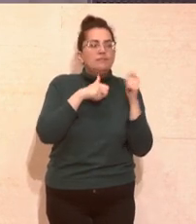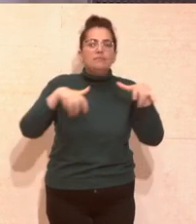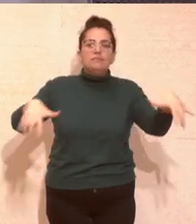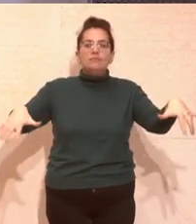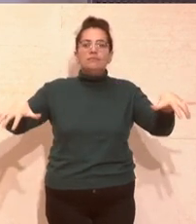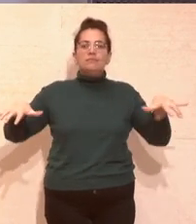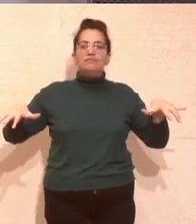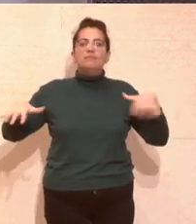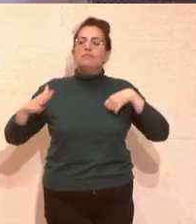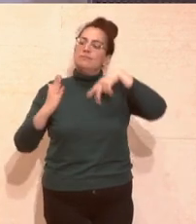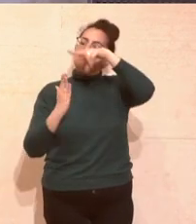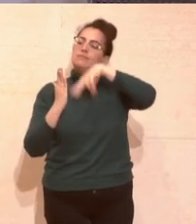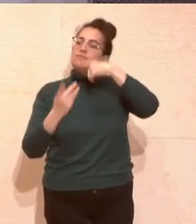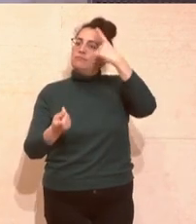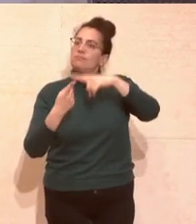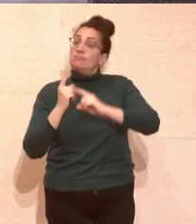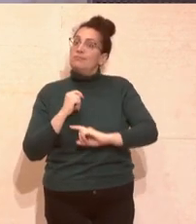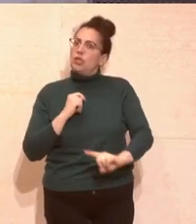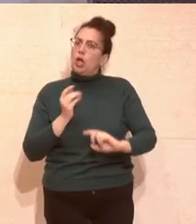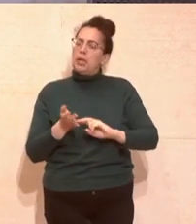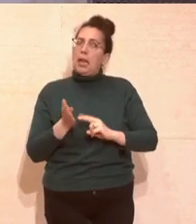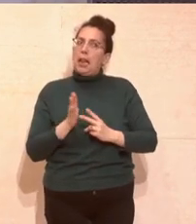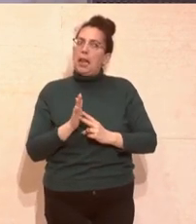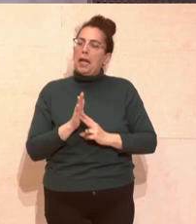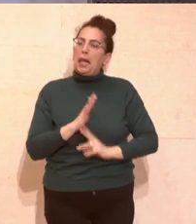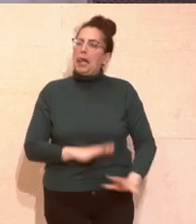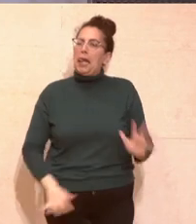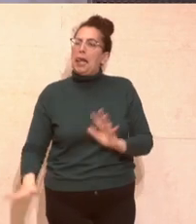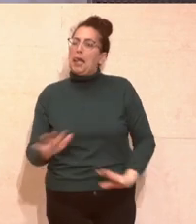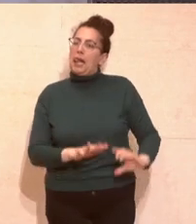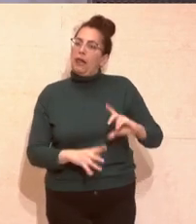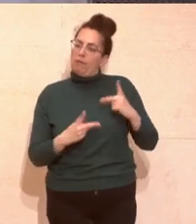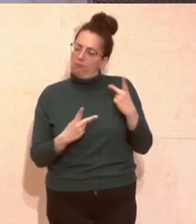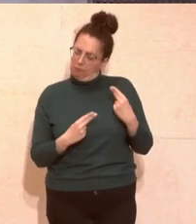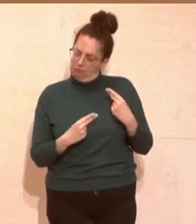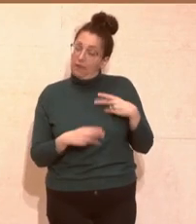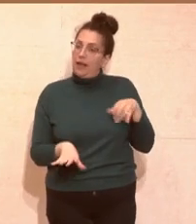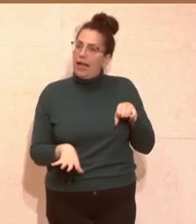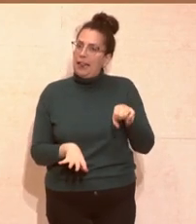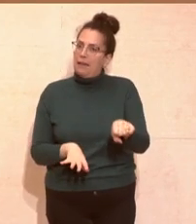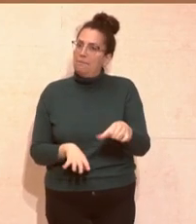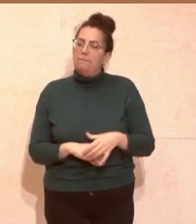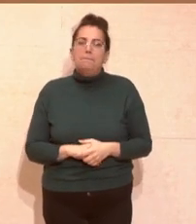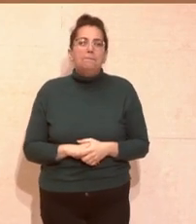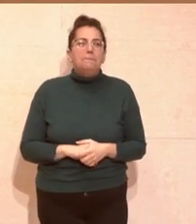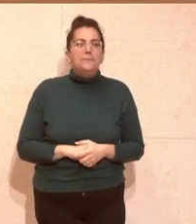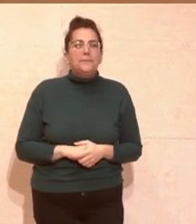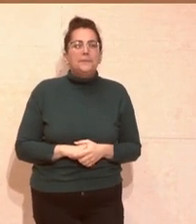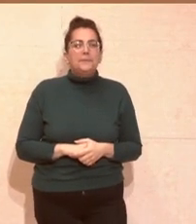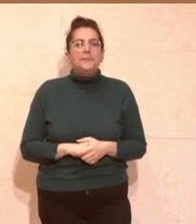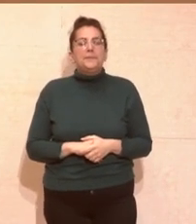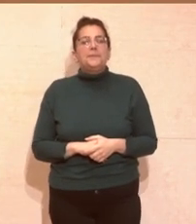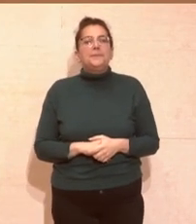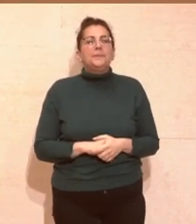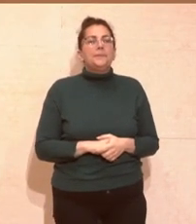faire de la lecture, mais souvent c'était un moyen pour eux de dormir et de récupérer. Oui, je peux rajouter un truc? Oui.